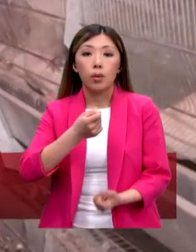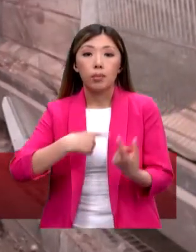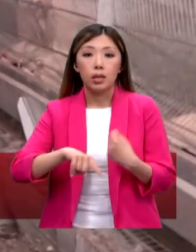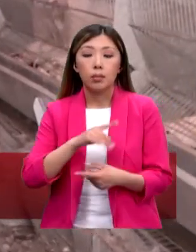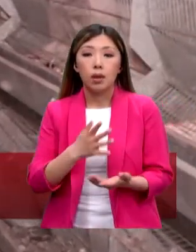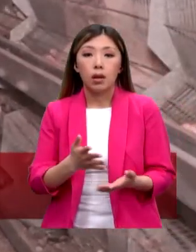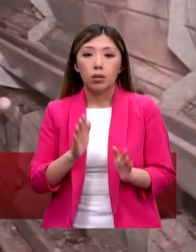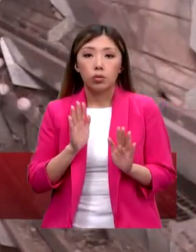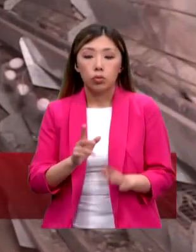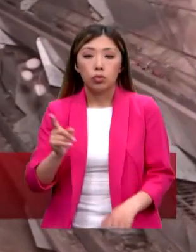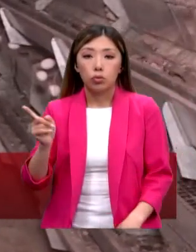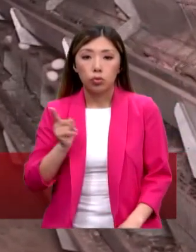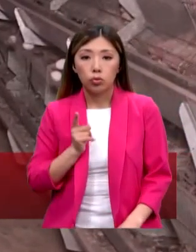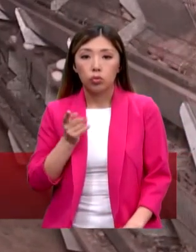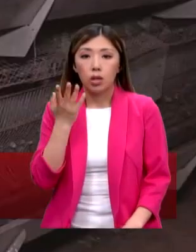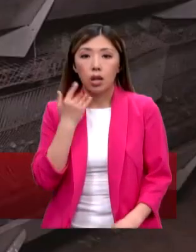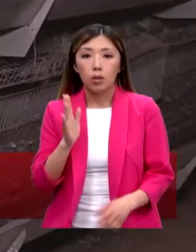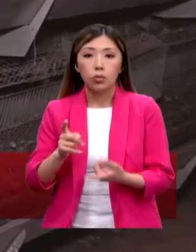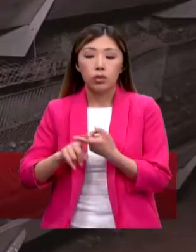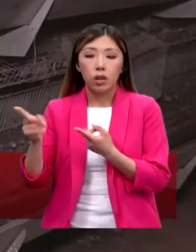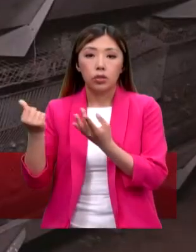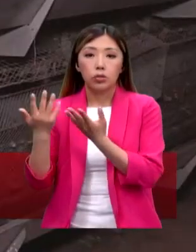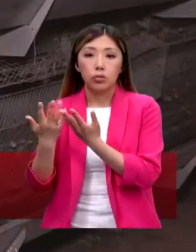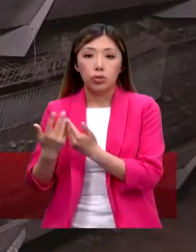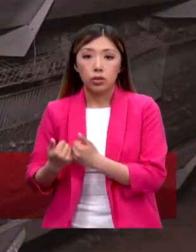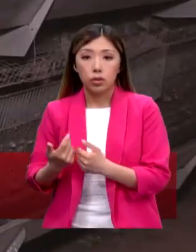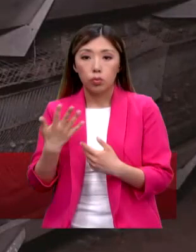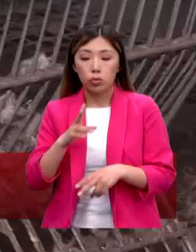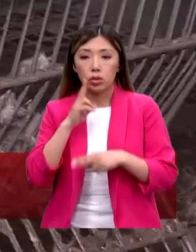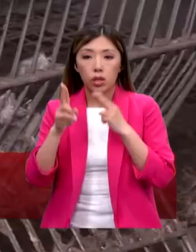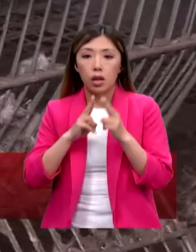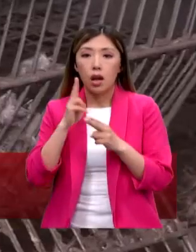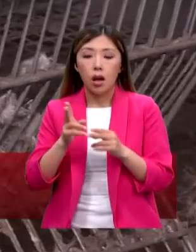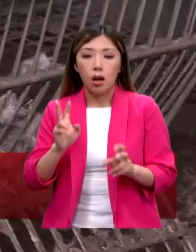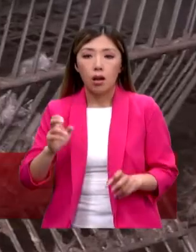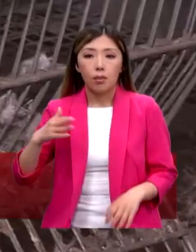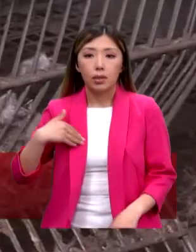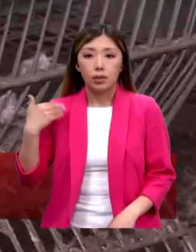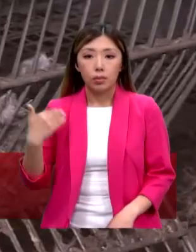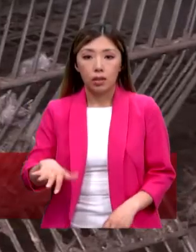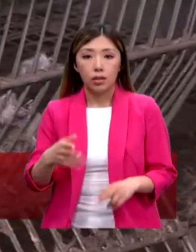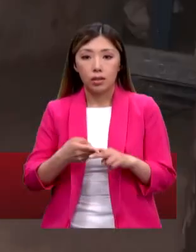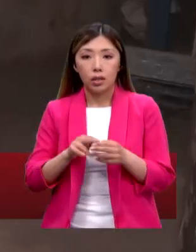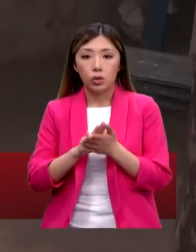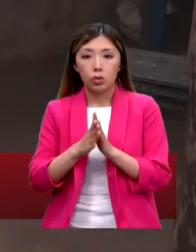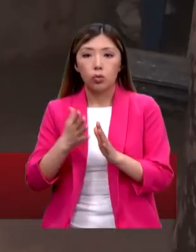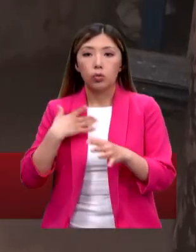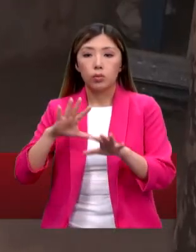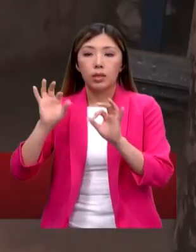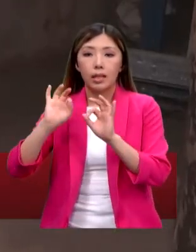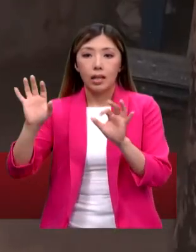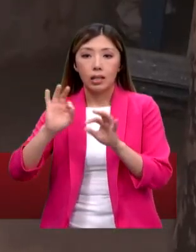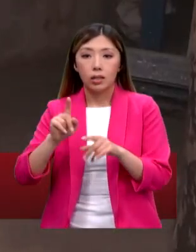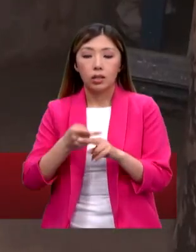остается делать, кроме как ждать очередных подсчетов. Жаловаться главе региона, говорят, бесполезно. О своей ситуации ему они уже рассказывали.